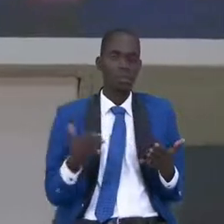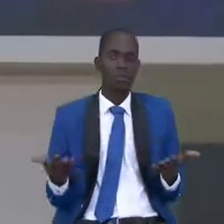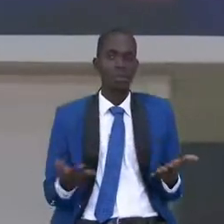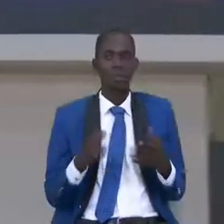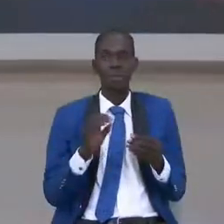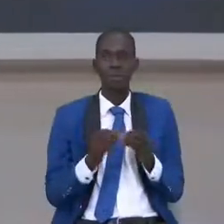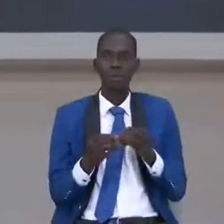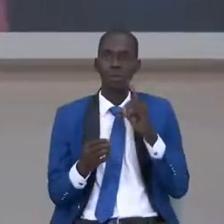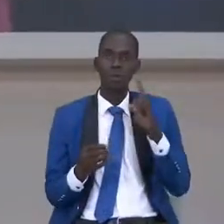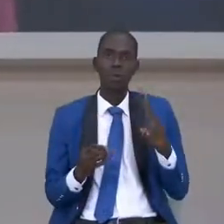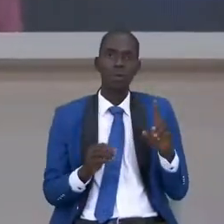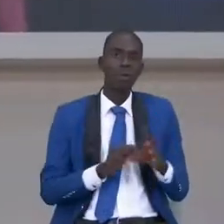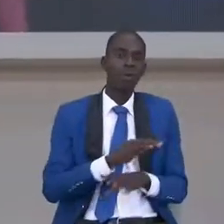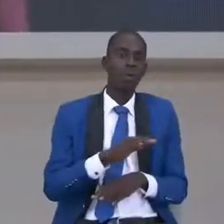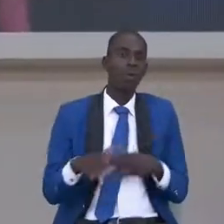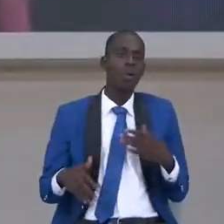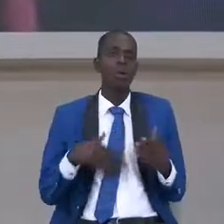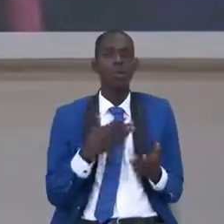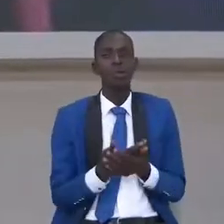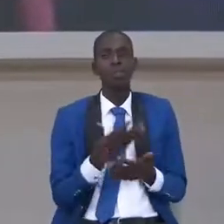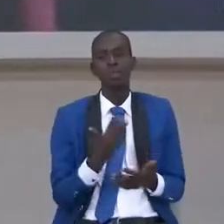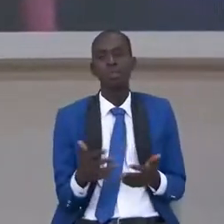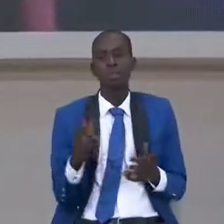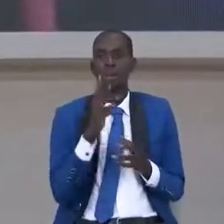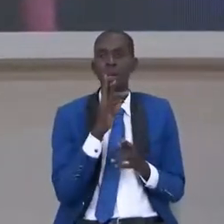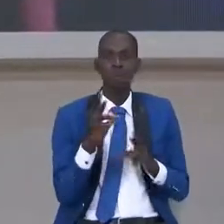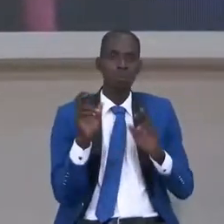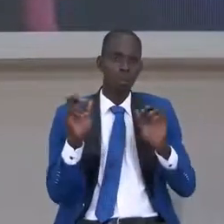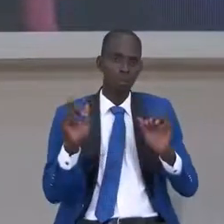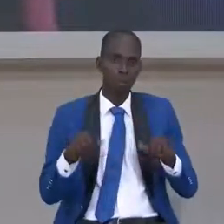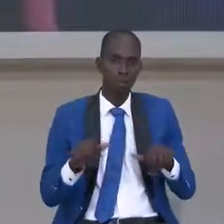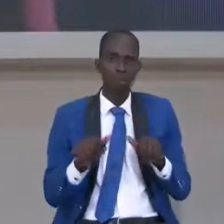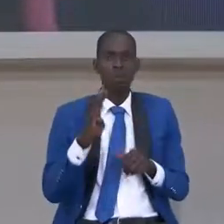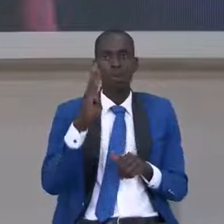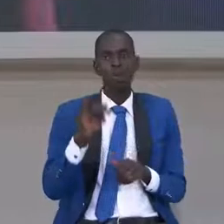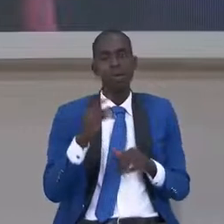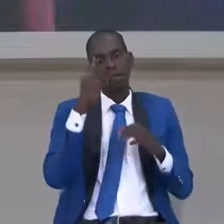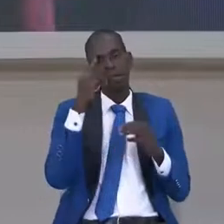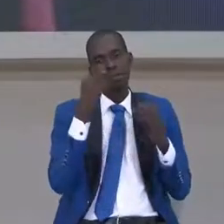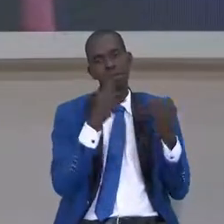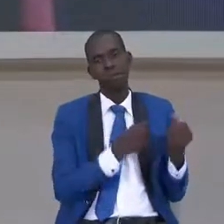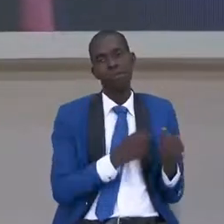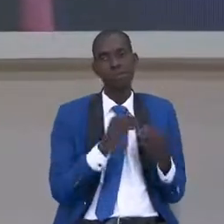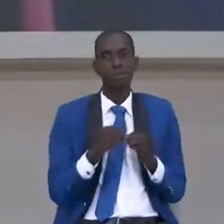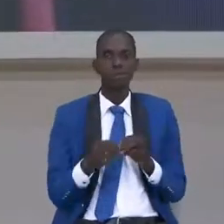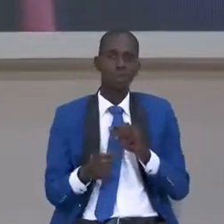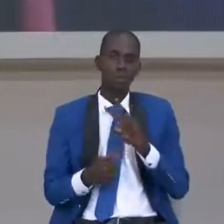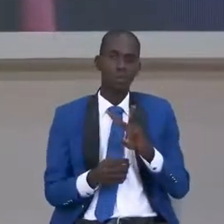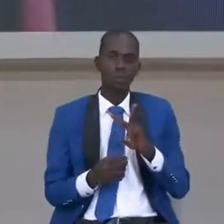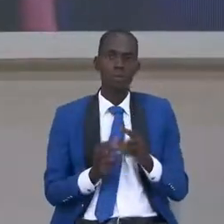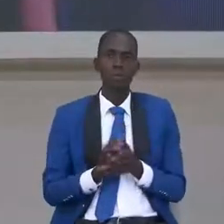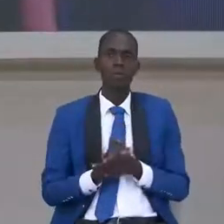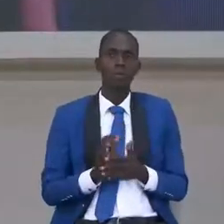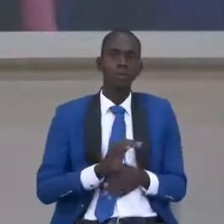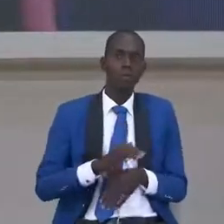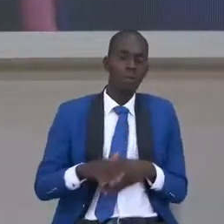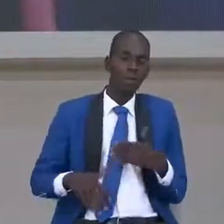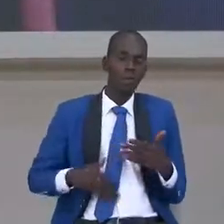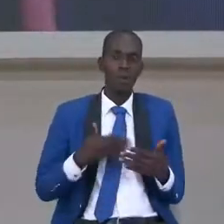foi invincible. Trois choses, trois éléments. Premièrement, tout est possible par la foi. Deuxième élément, tous les